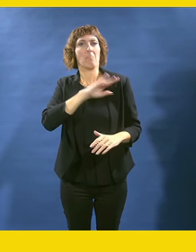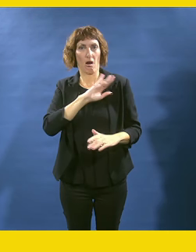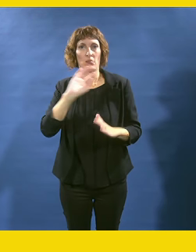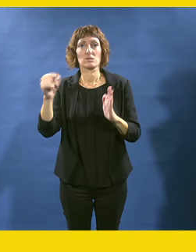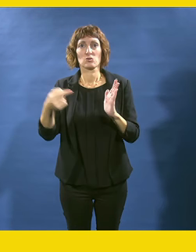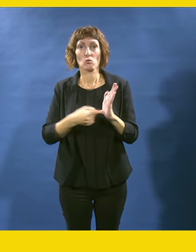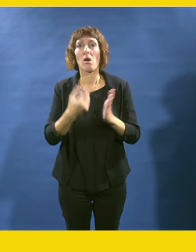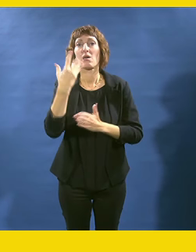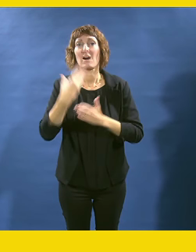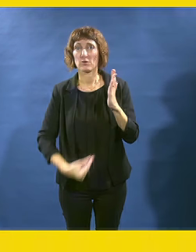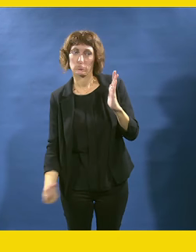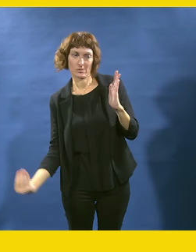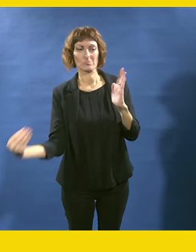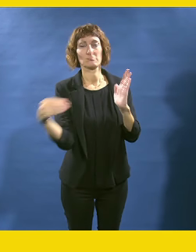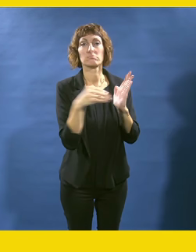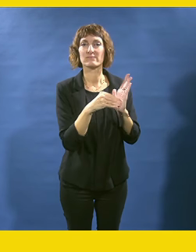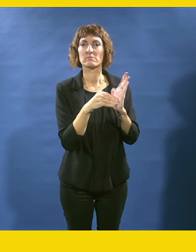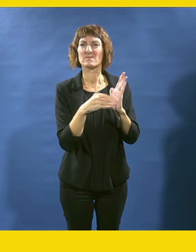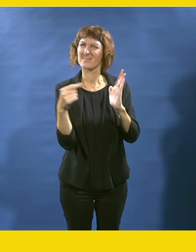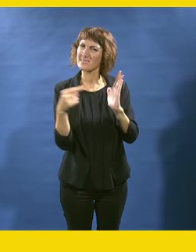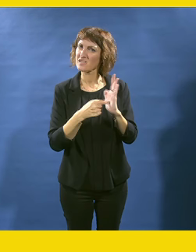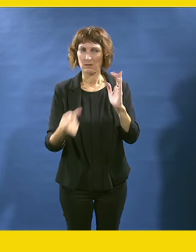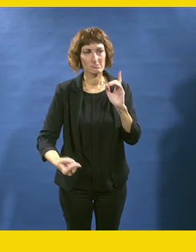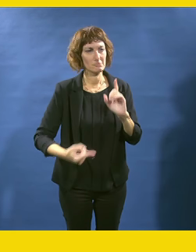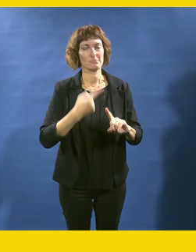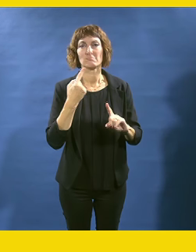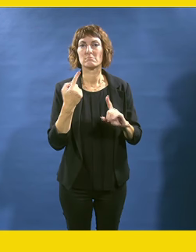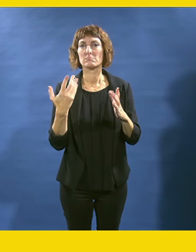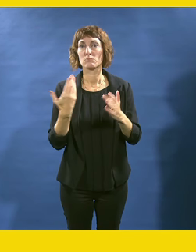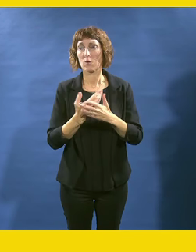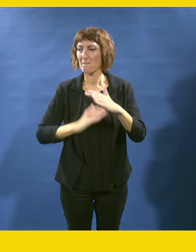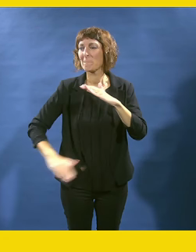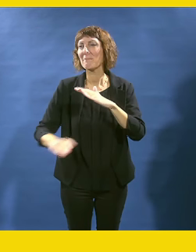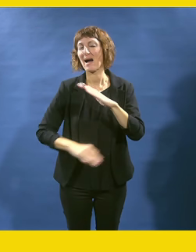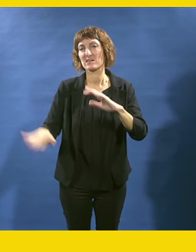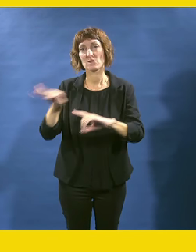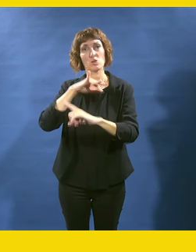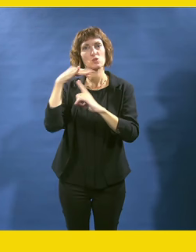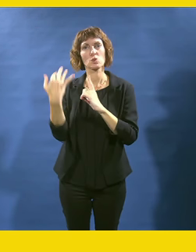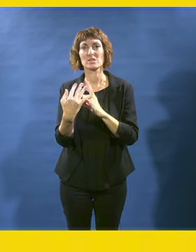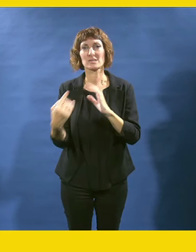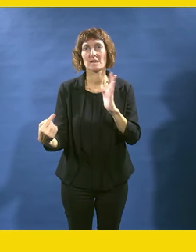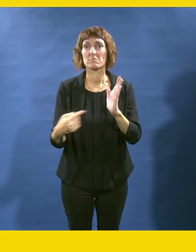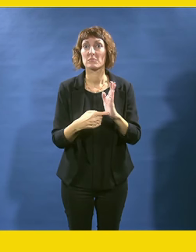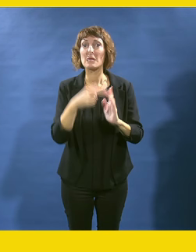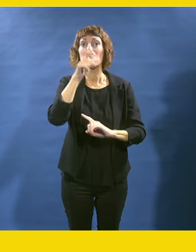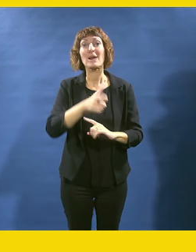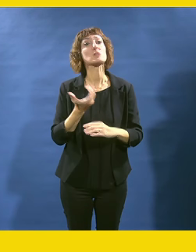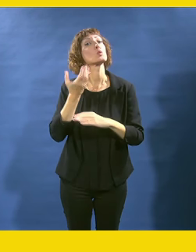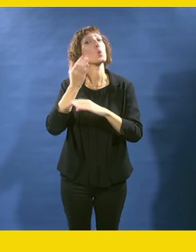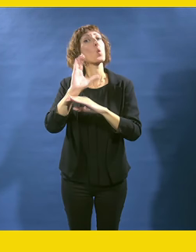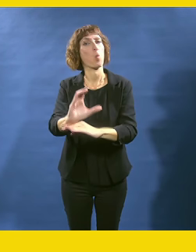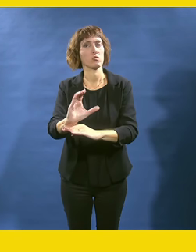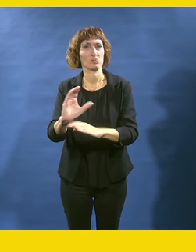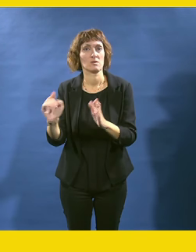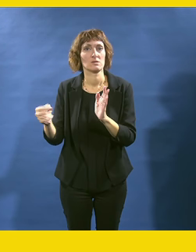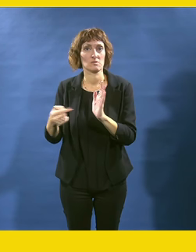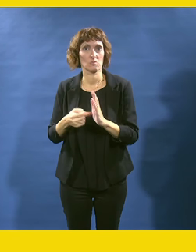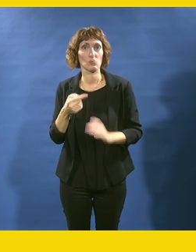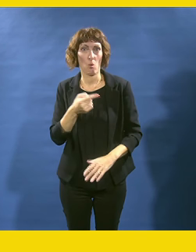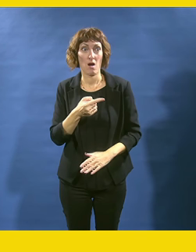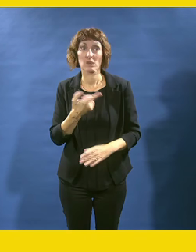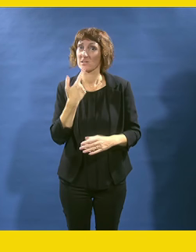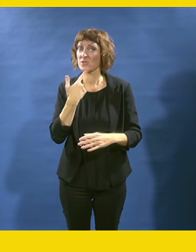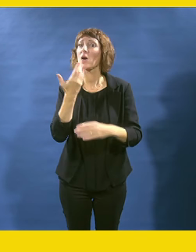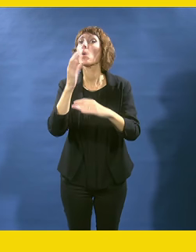aspect fondamental qui nous définit comme société et que toutes celles et ceux qui marchent contre ce droit marchent aujourd'hui contre